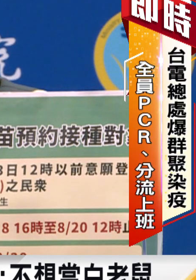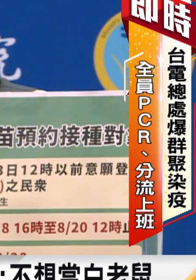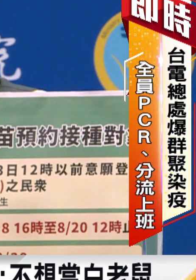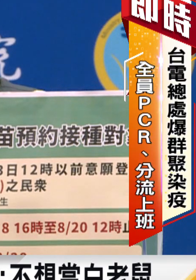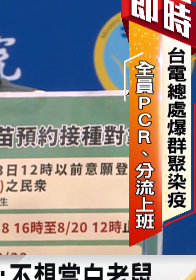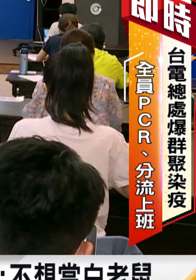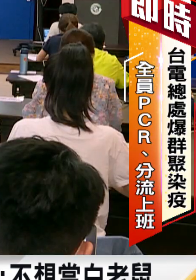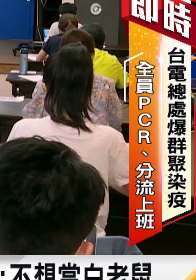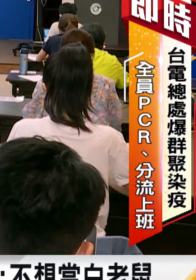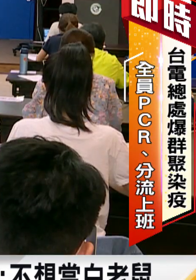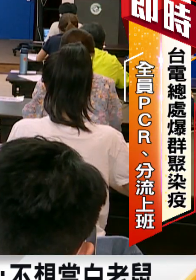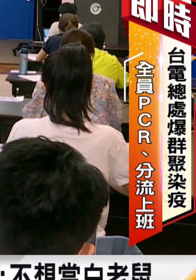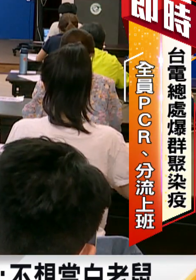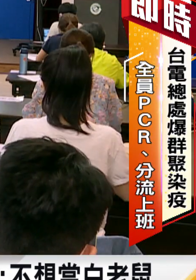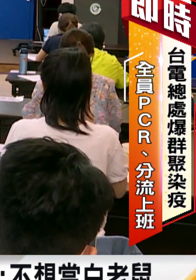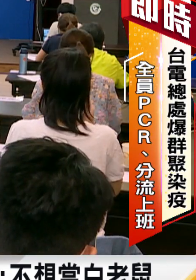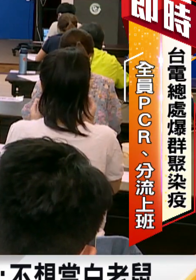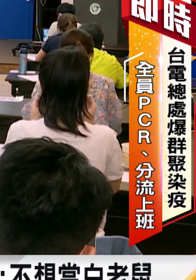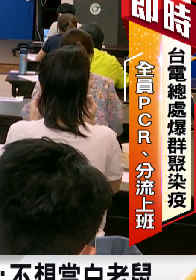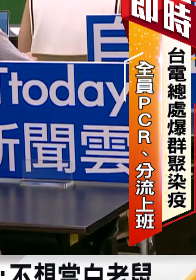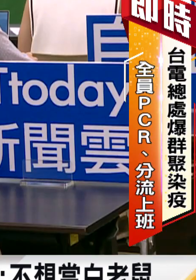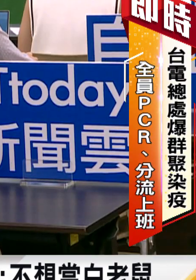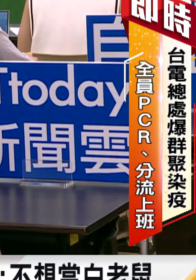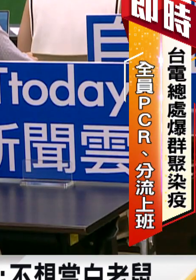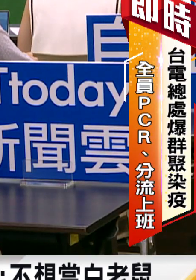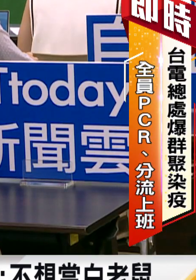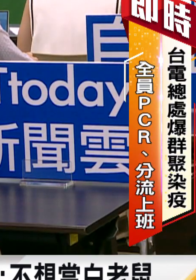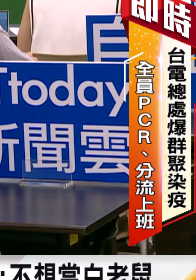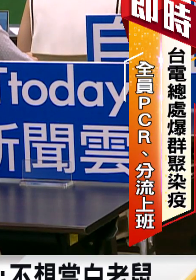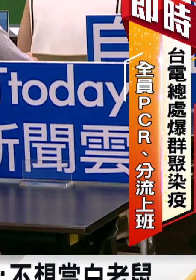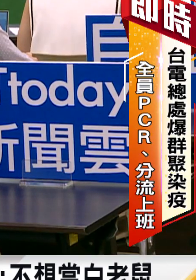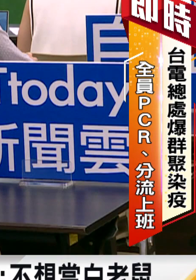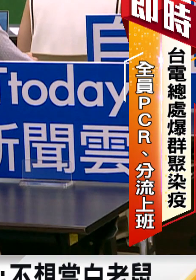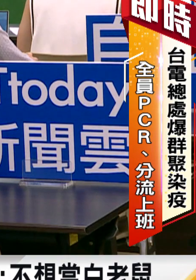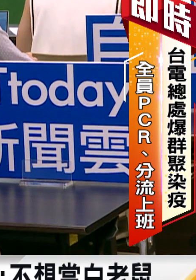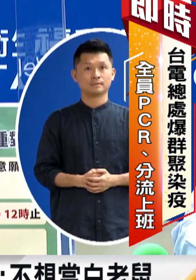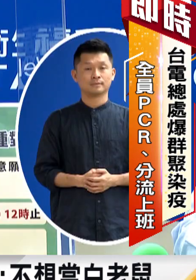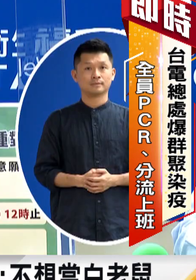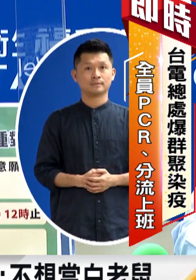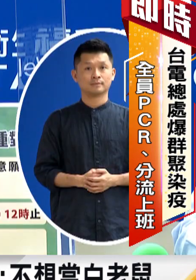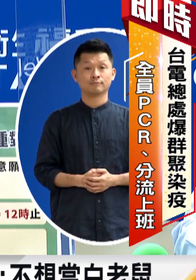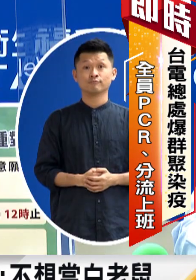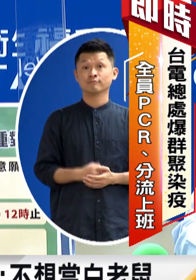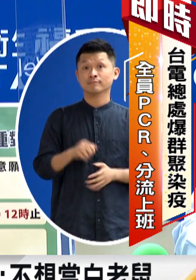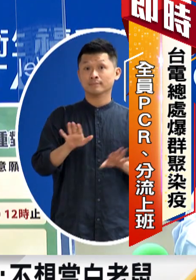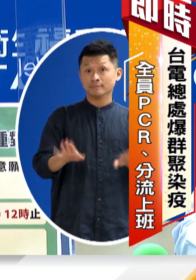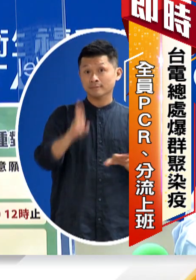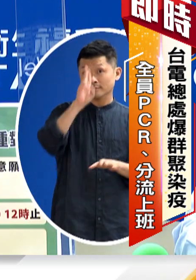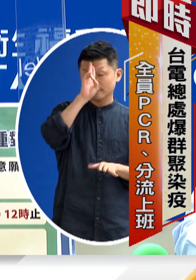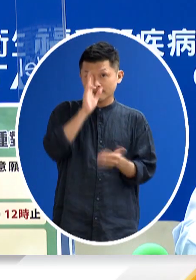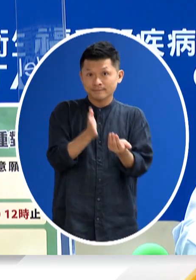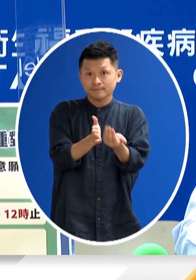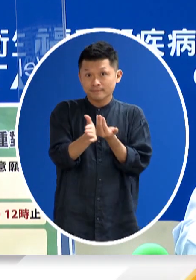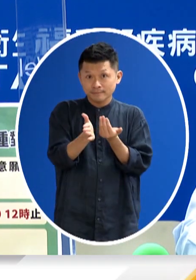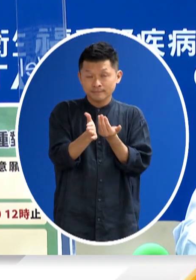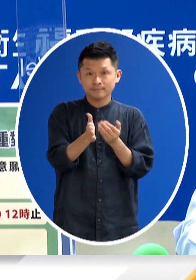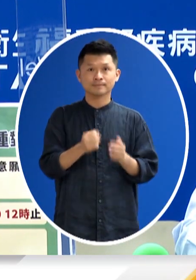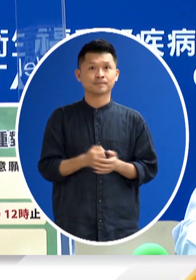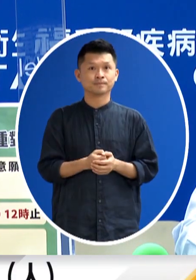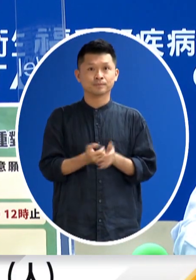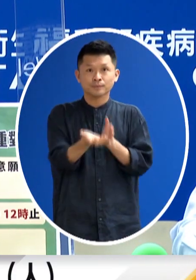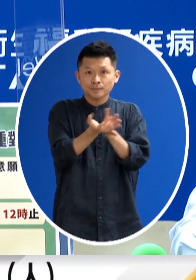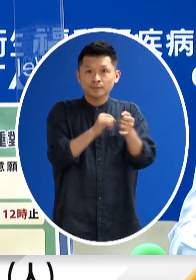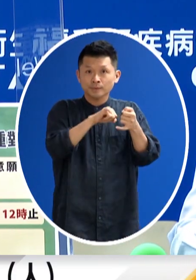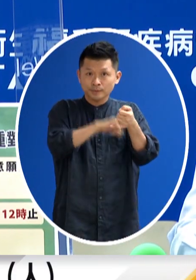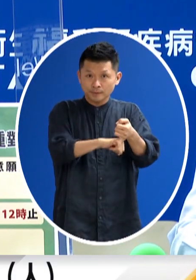接种资格，但年轻人却一面倒，目前不考虑打高端。 中午以前哈，我们发的预约哈，大概